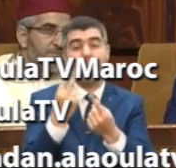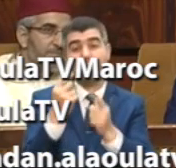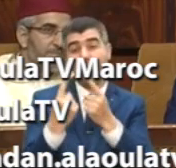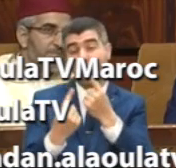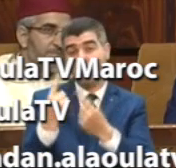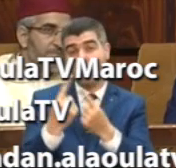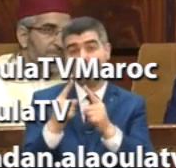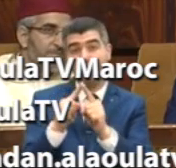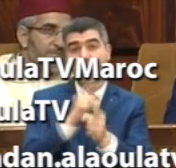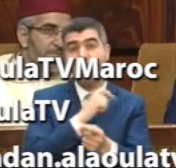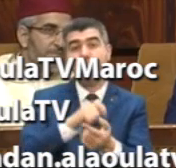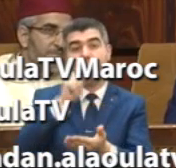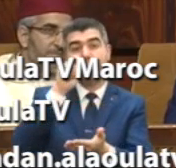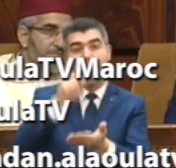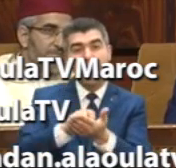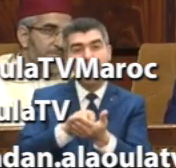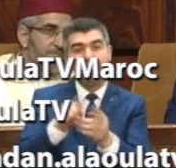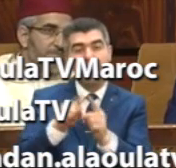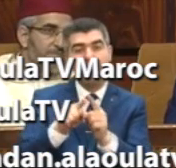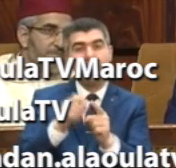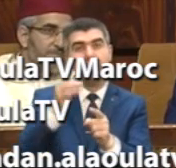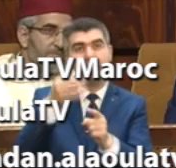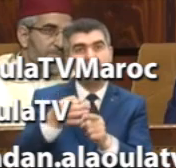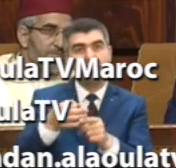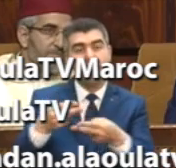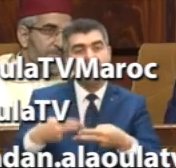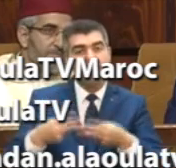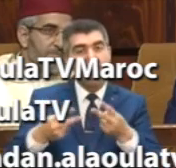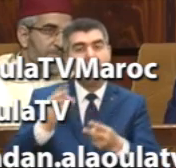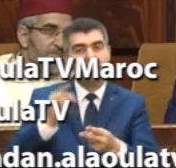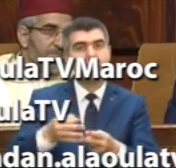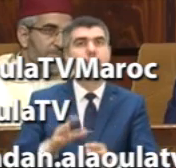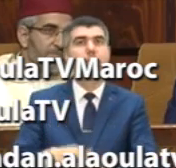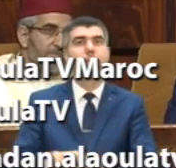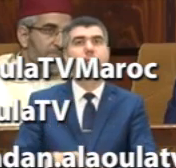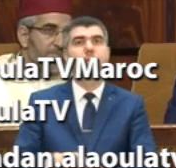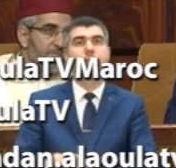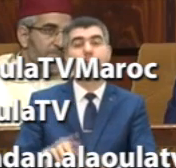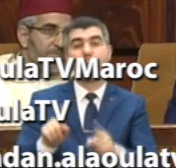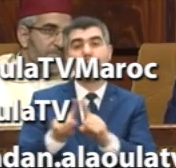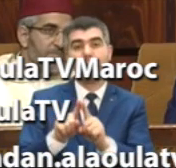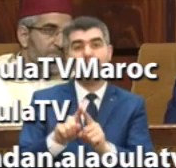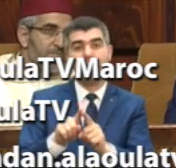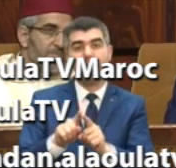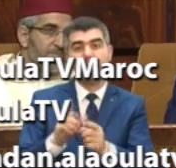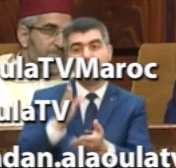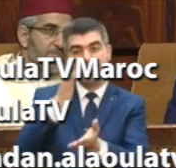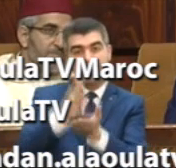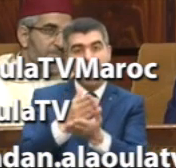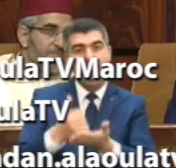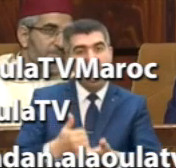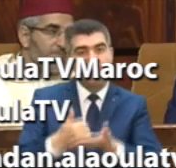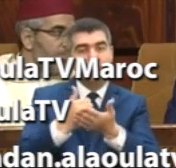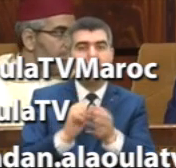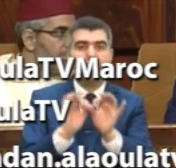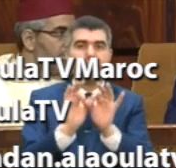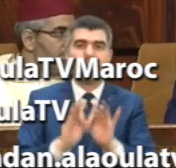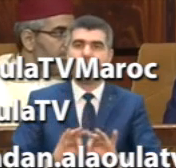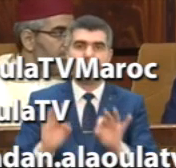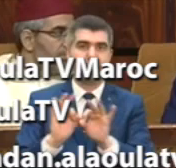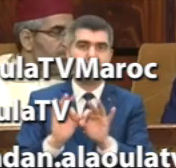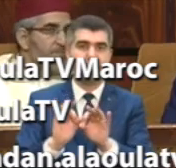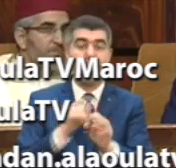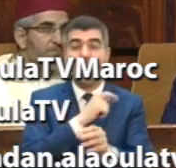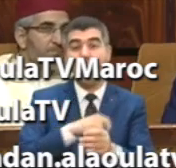2011 حكم نهائي في النقض والإبرام في الاستئناف ثم النقض والإبرام، لا تنفيذ لحقوقهم إلى اليوم. ولذلك